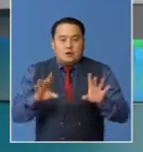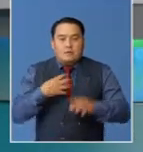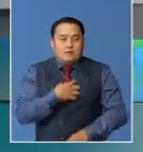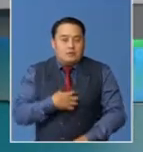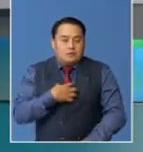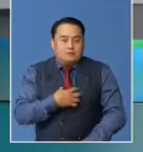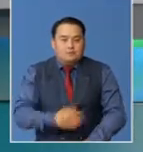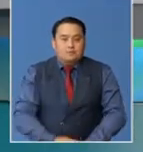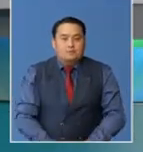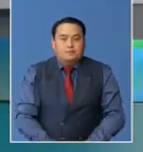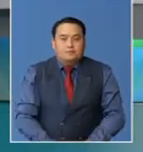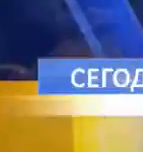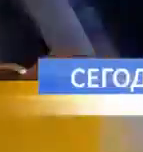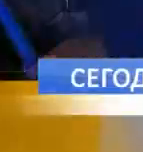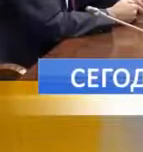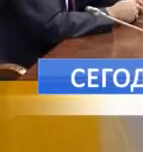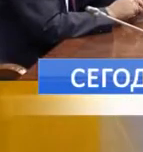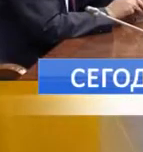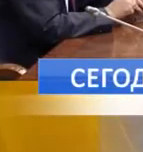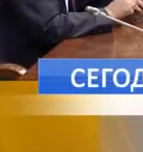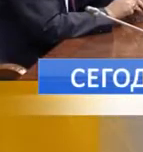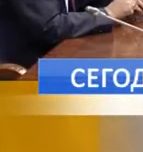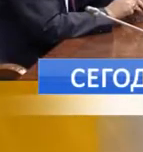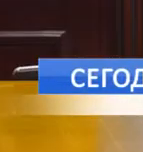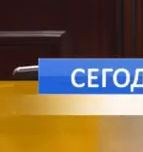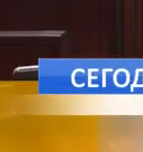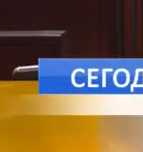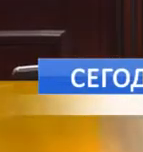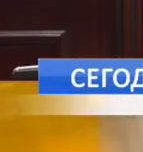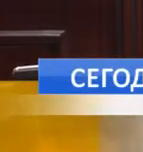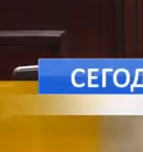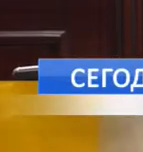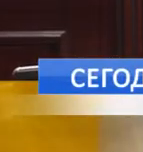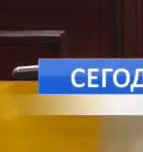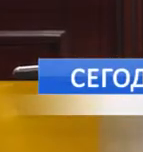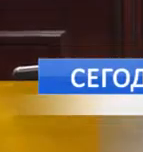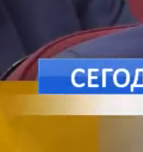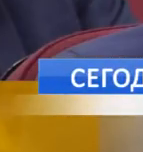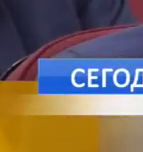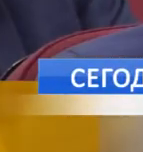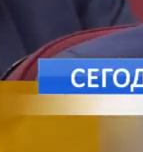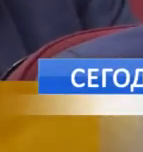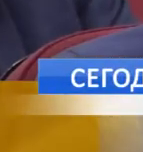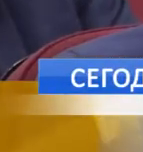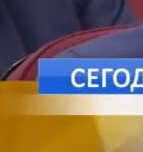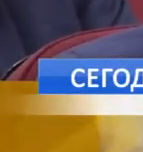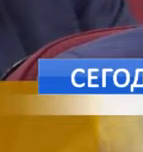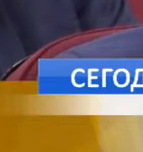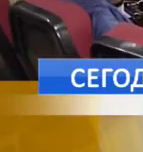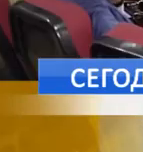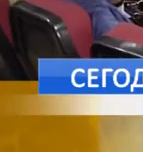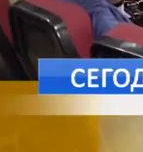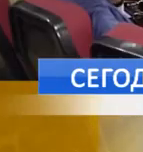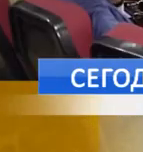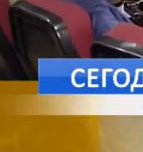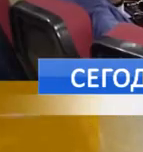о самом главном. Скоро зима, а там и холода. Уровень подготовки бюджетных учреждений к отопительному сезону